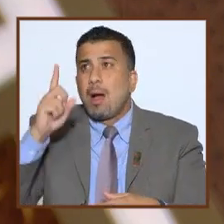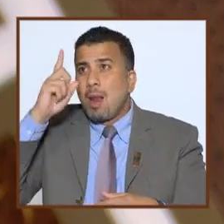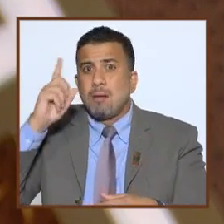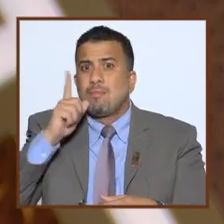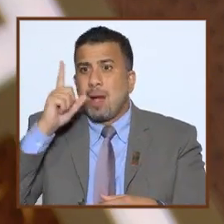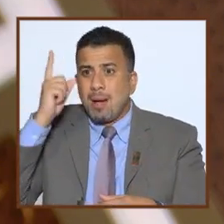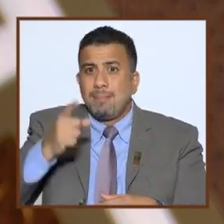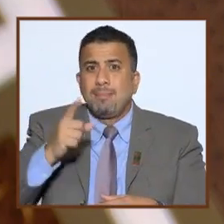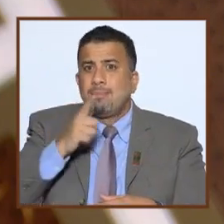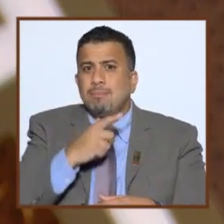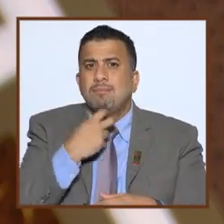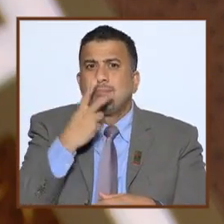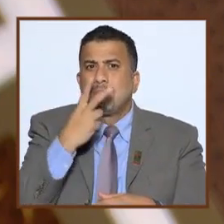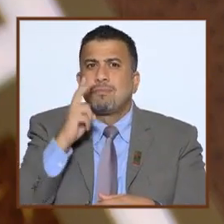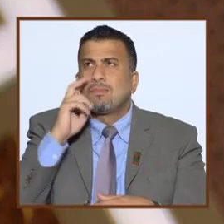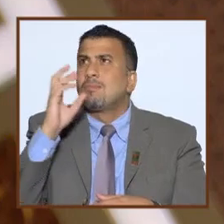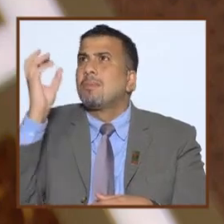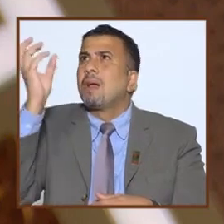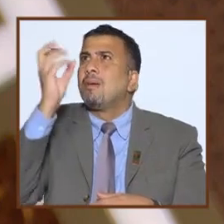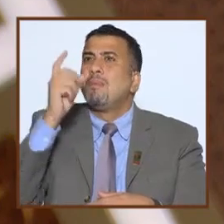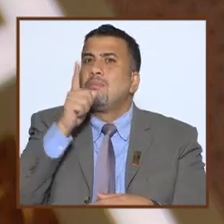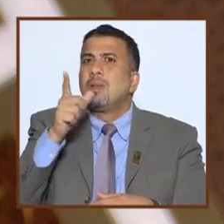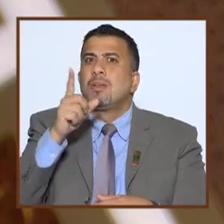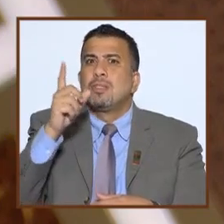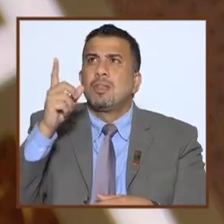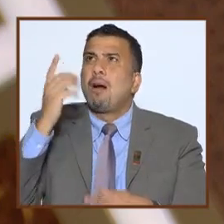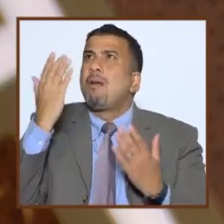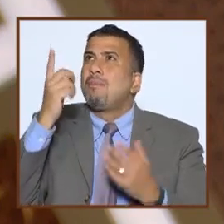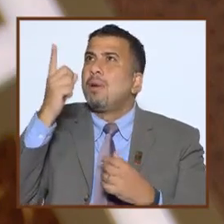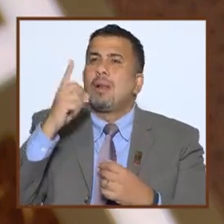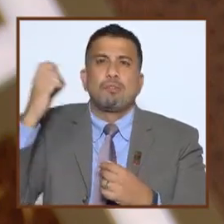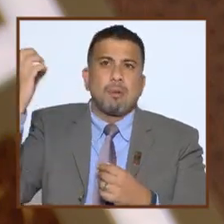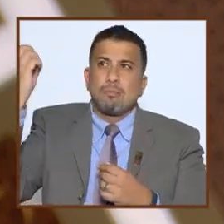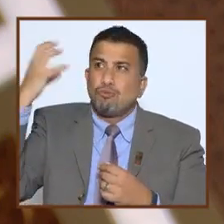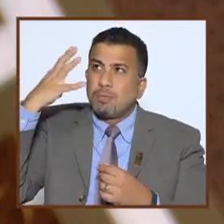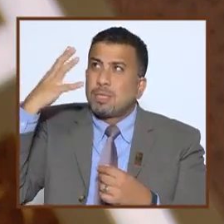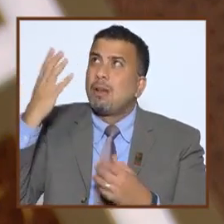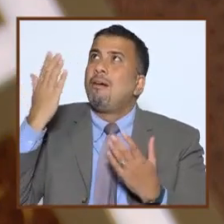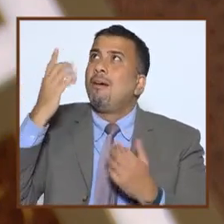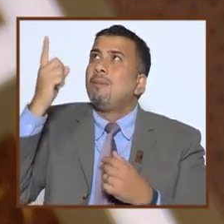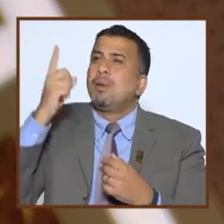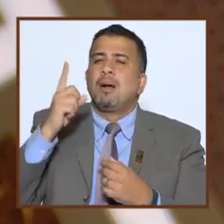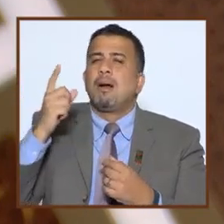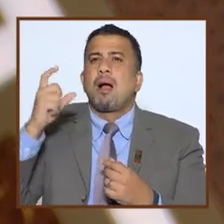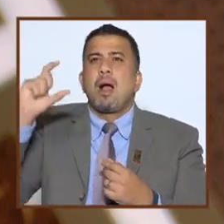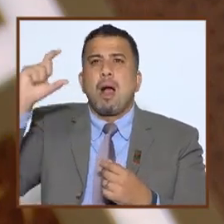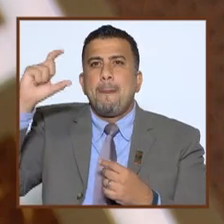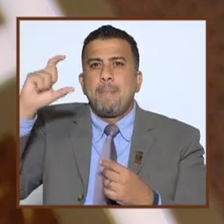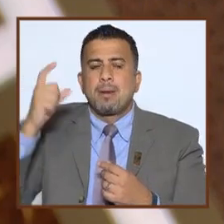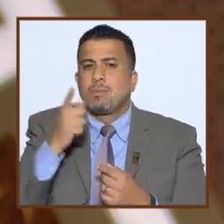ابراهيم راى كوكبا قال هذا ربي قمرا راى الشمس قال هذه اكبر